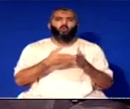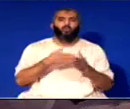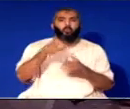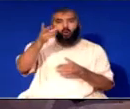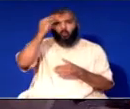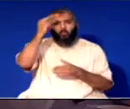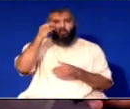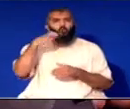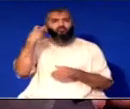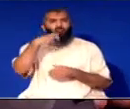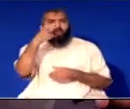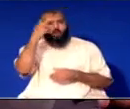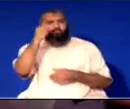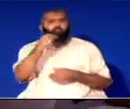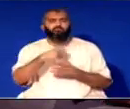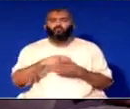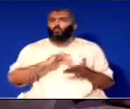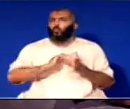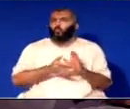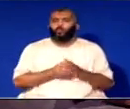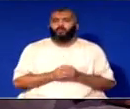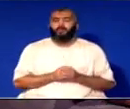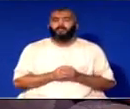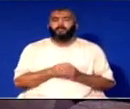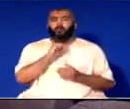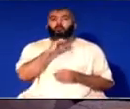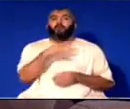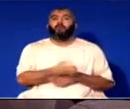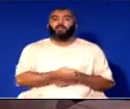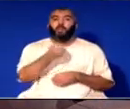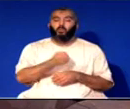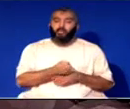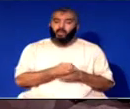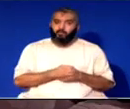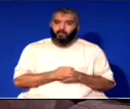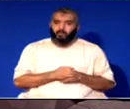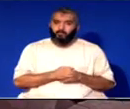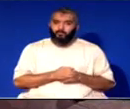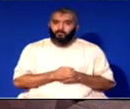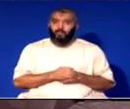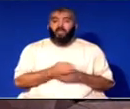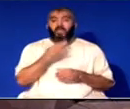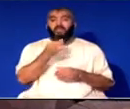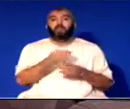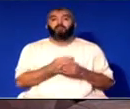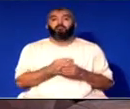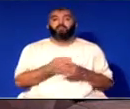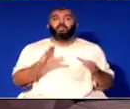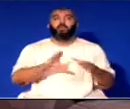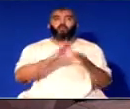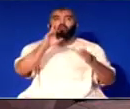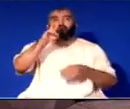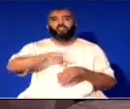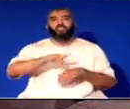بين معاني الإسلام، حقيقة الإسلام، وبين نقول وبين عمل الإنسان. هذا الإنسان،